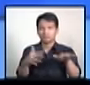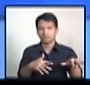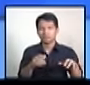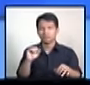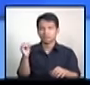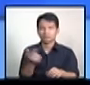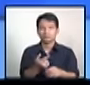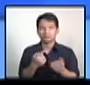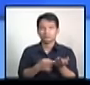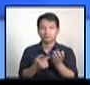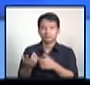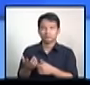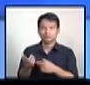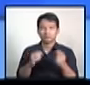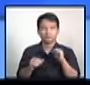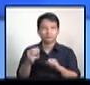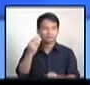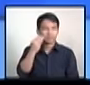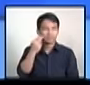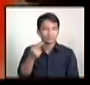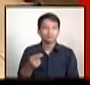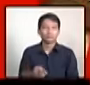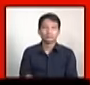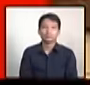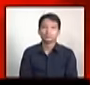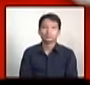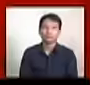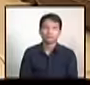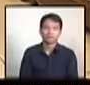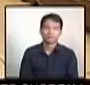sa mga debate. Umaaksyon si Maricel Halili.